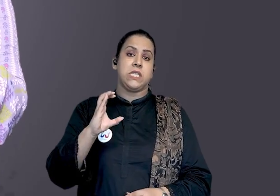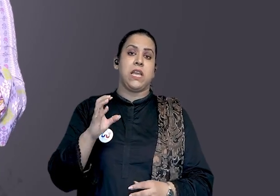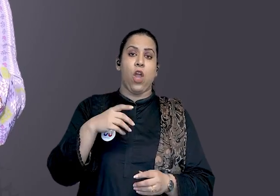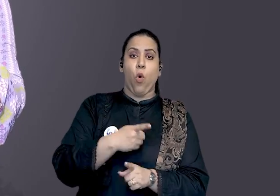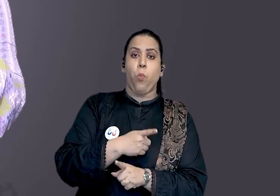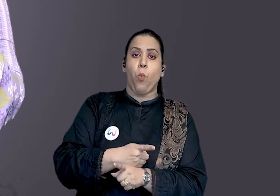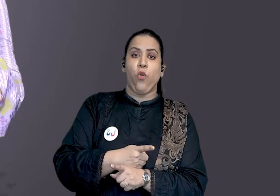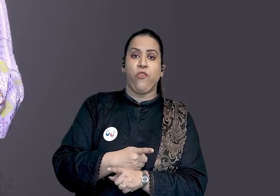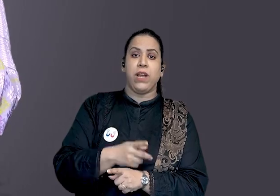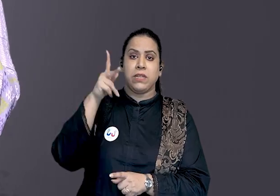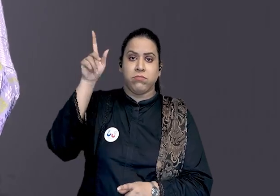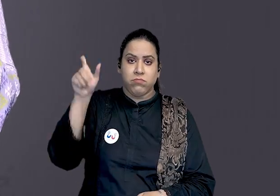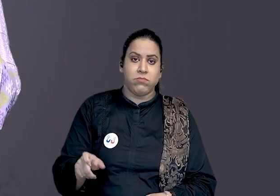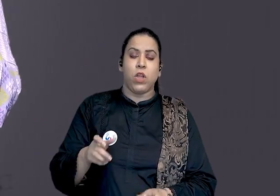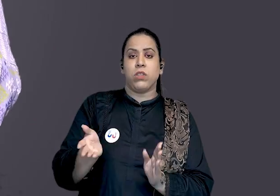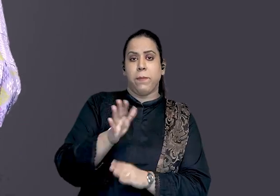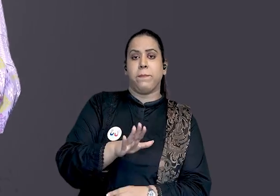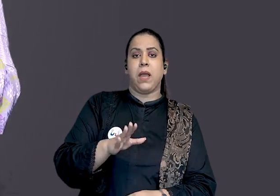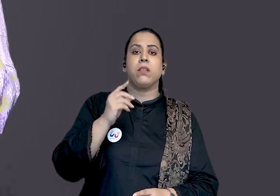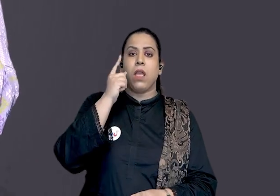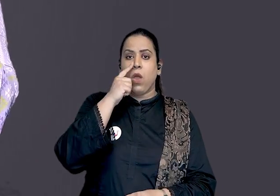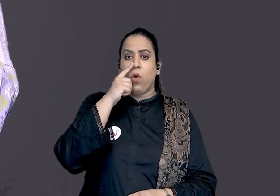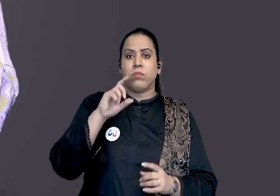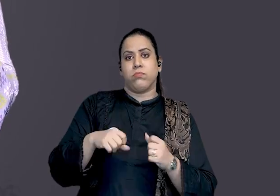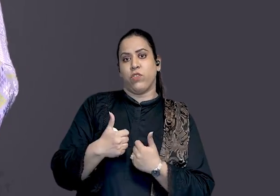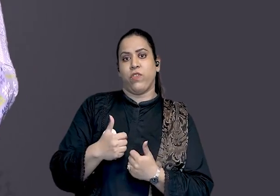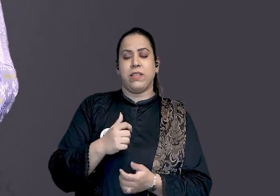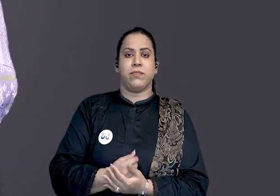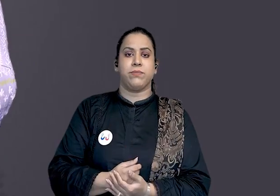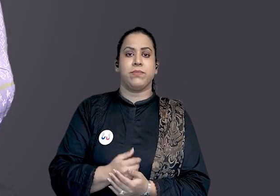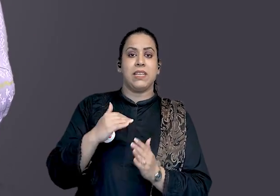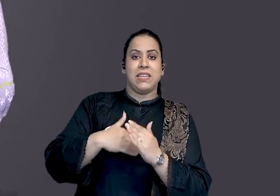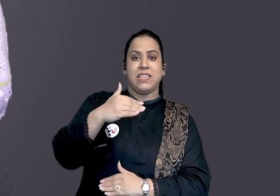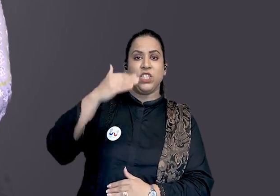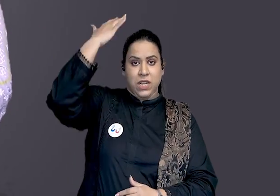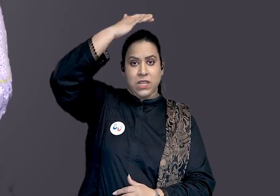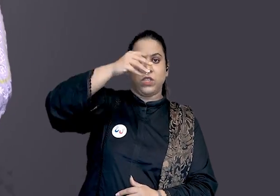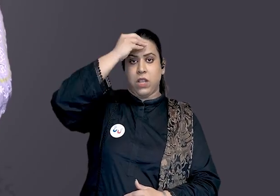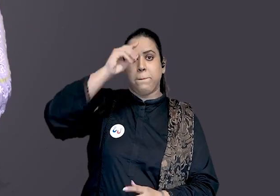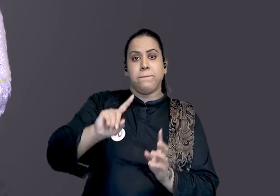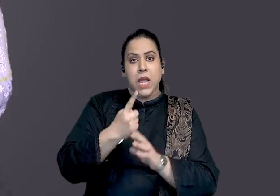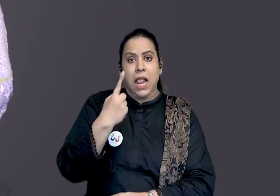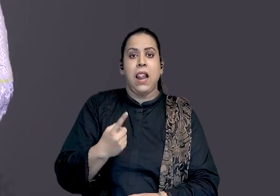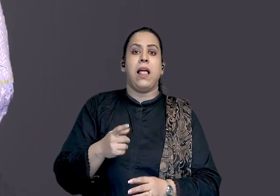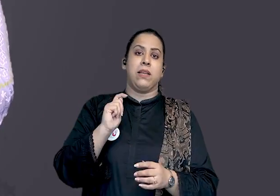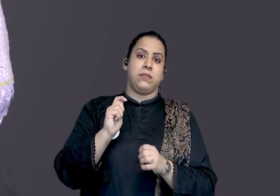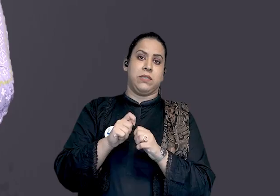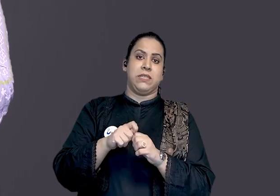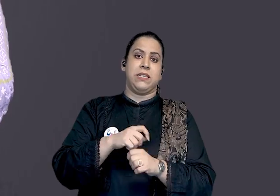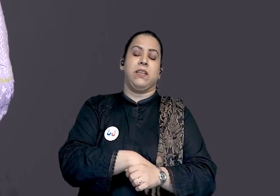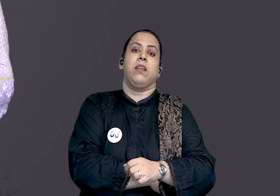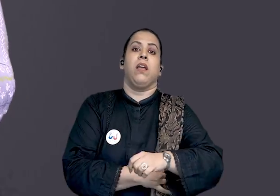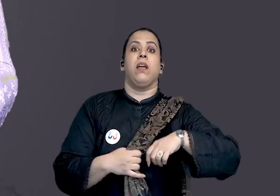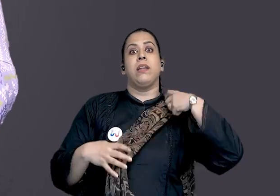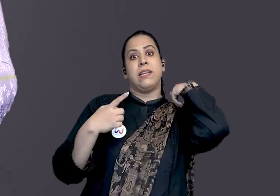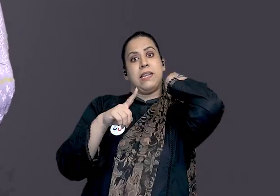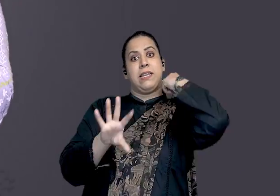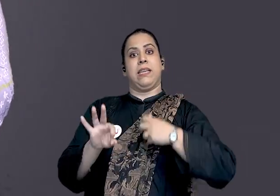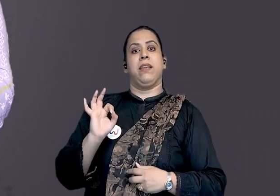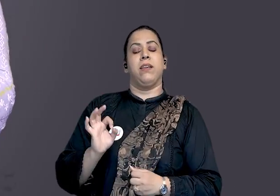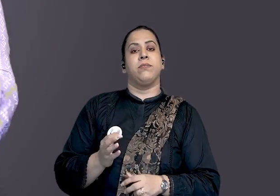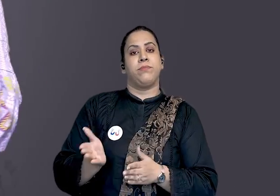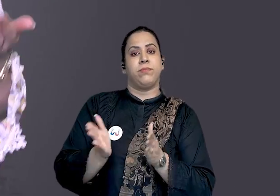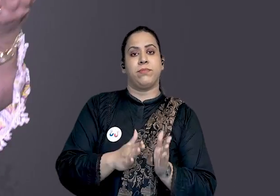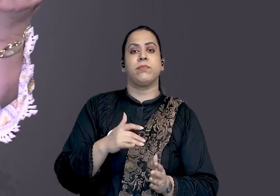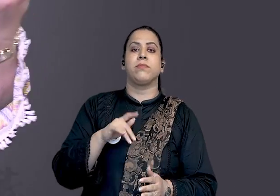کا پہلا کیوریٹر ڈکلیئر کیا گیا اور وہ یہاں پہ کام کرنا شروع ہوئے. اور جب انہوں نے کام کرنا شروع کیا تو انہوں نے یہ